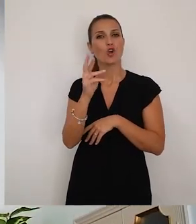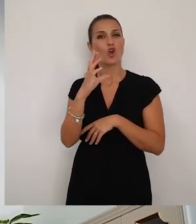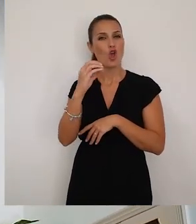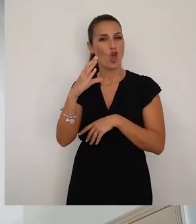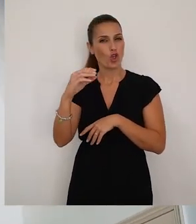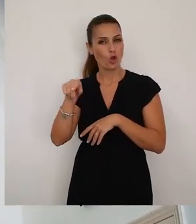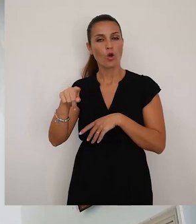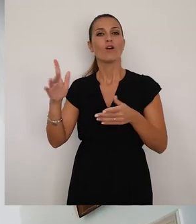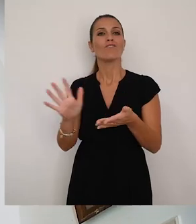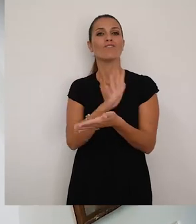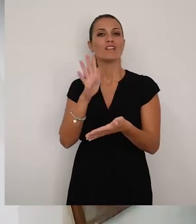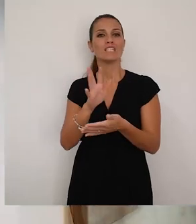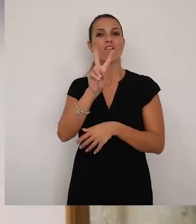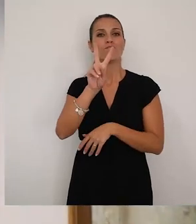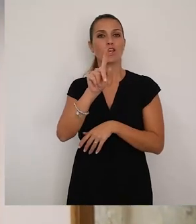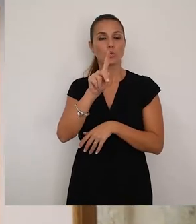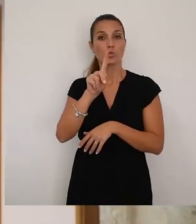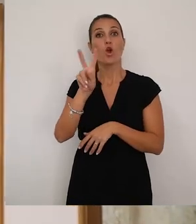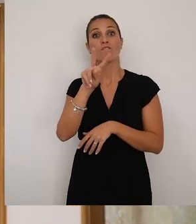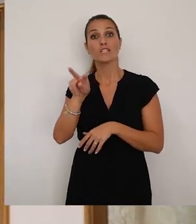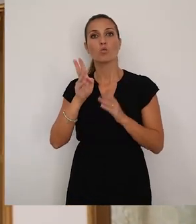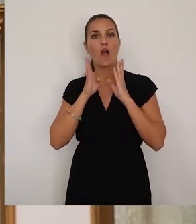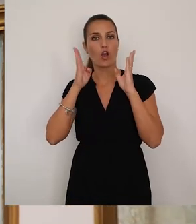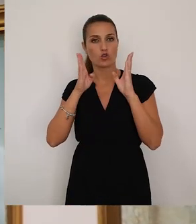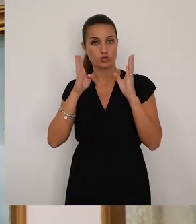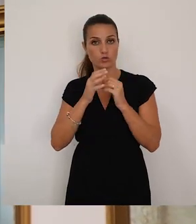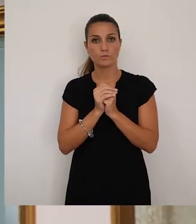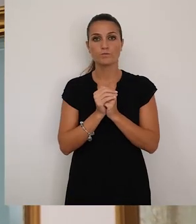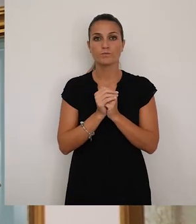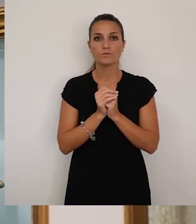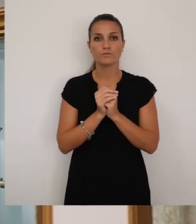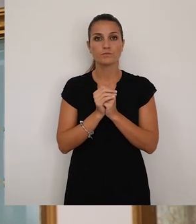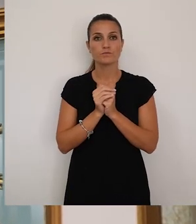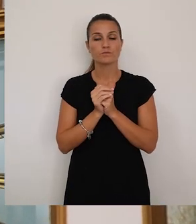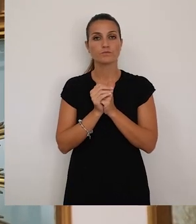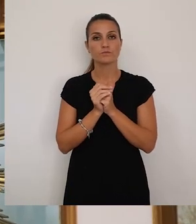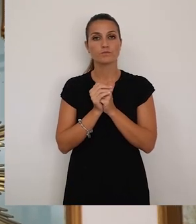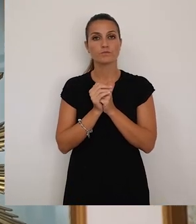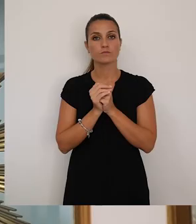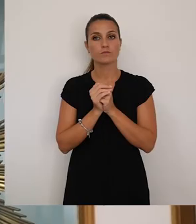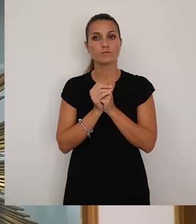compatrono, festeggiato come consuetudine a Vitigliano il 21 e il 22 agosto.